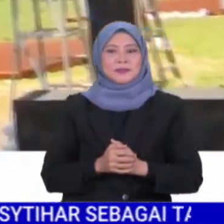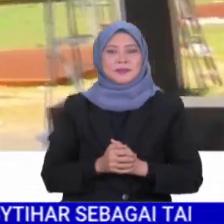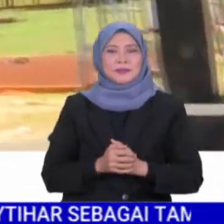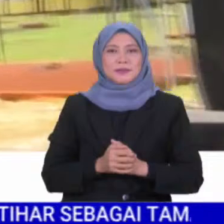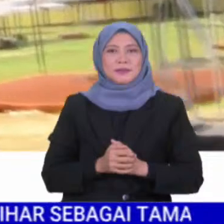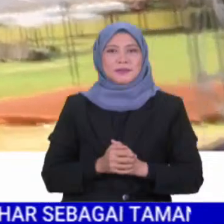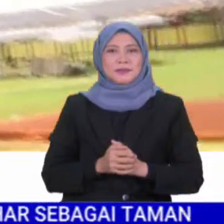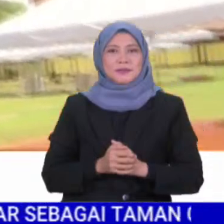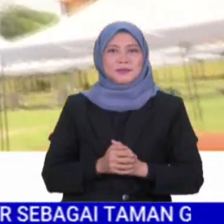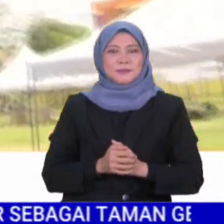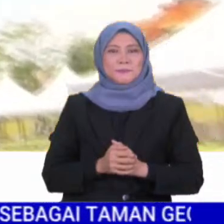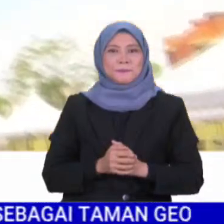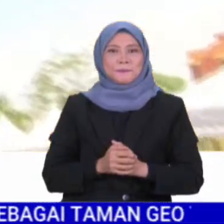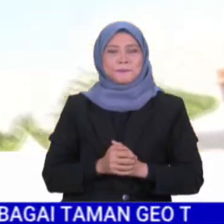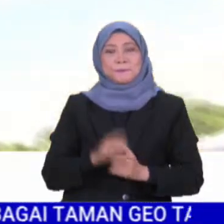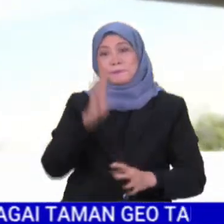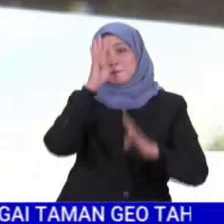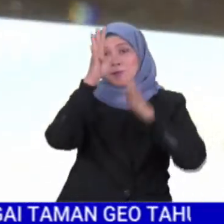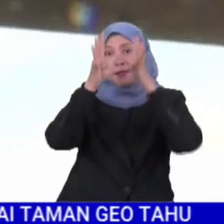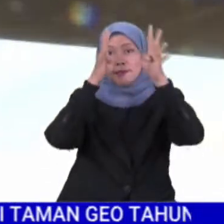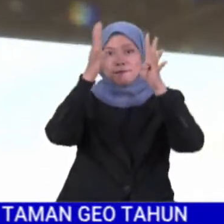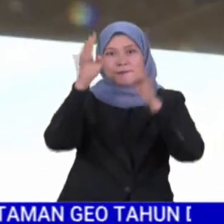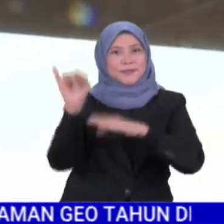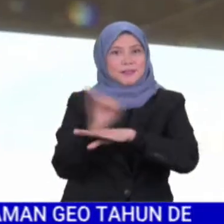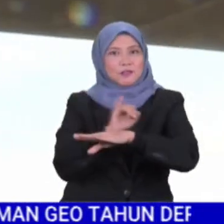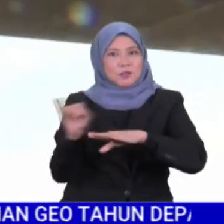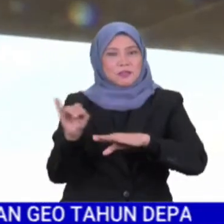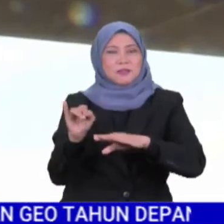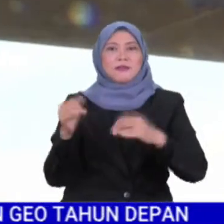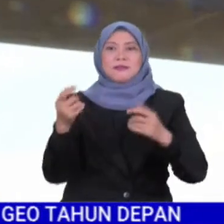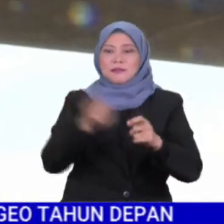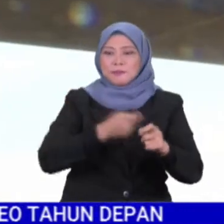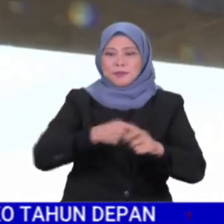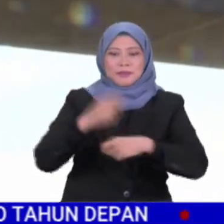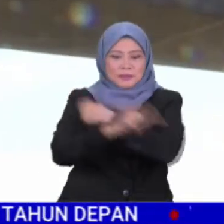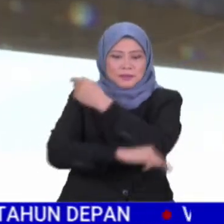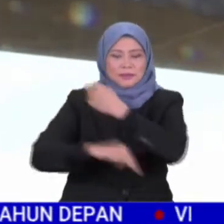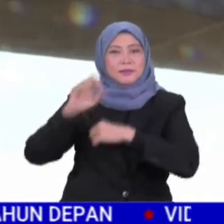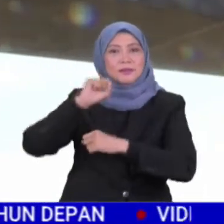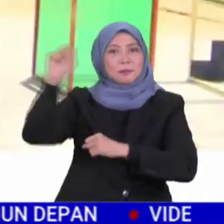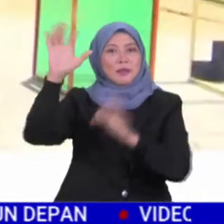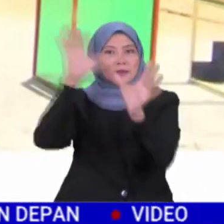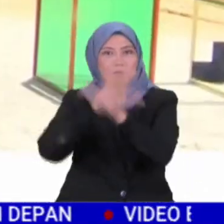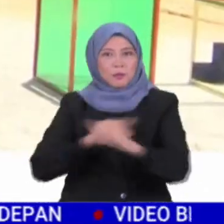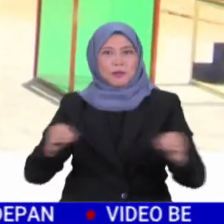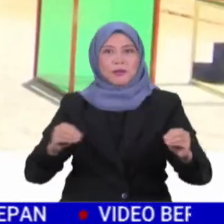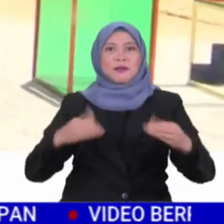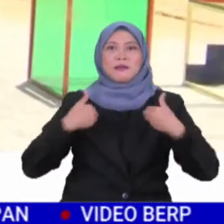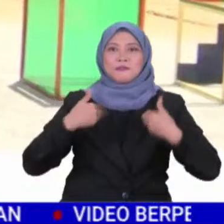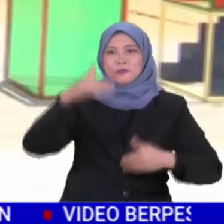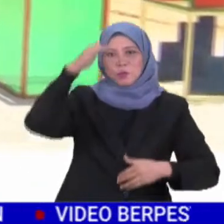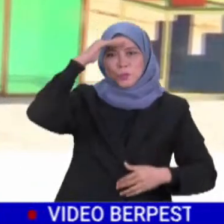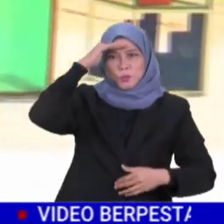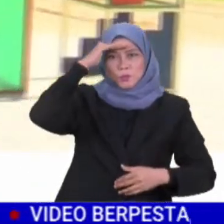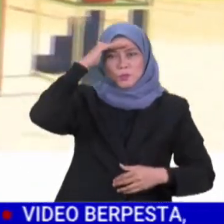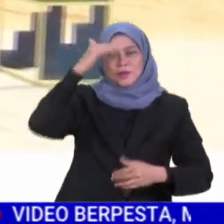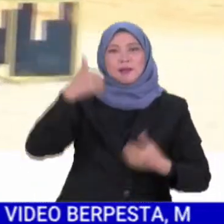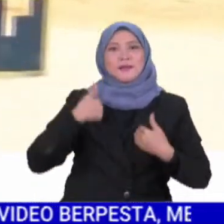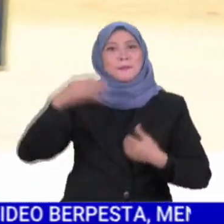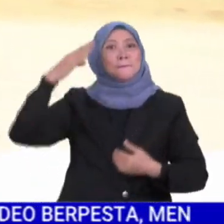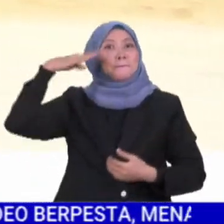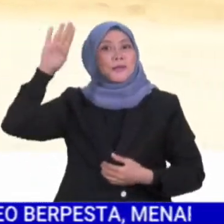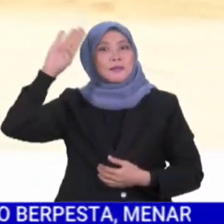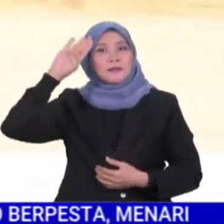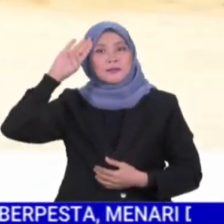ciri-ciri unik kreatif industri dari tiap-tiap negeri termasuk Sabah Sarawak, kita ada Johor, kita ada